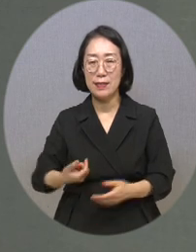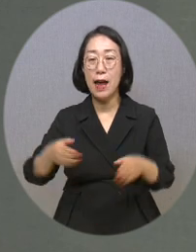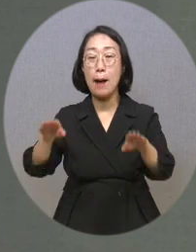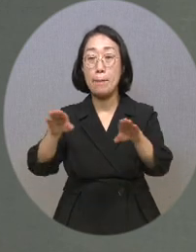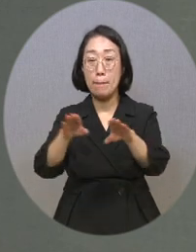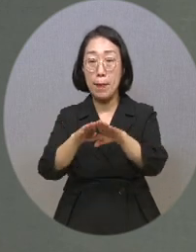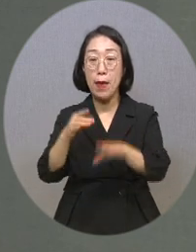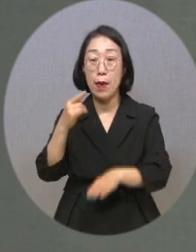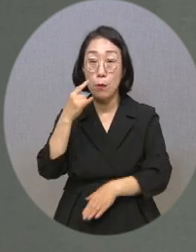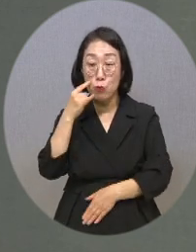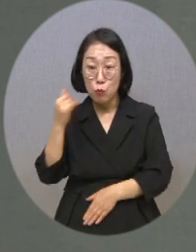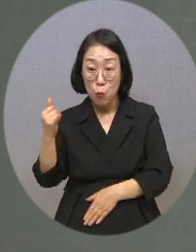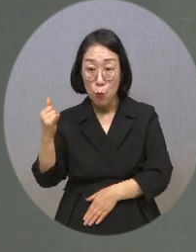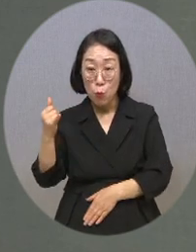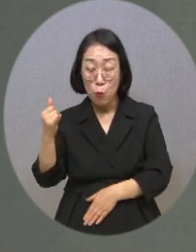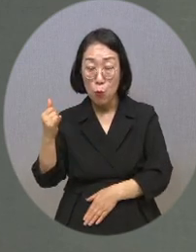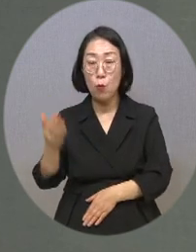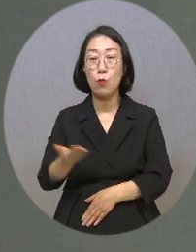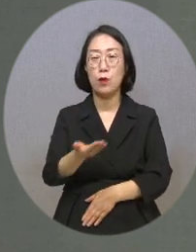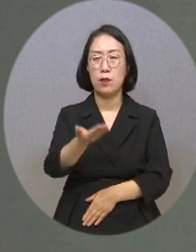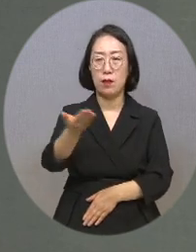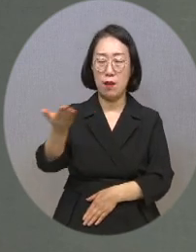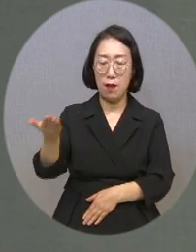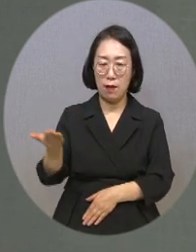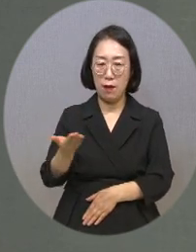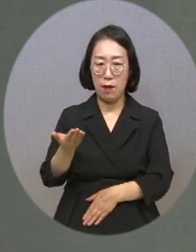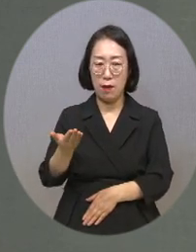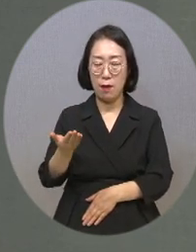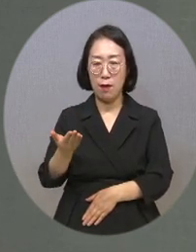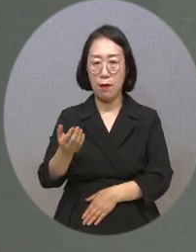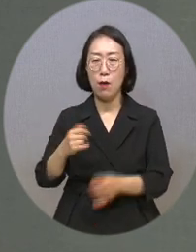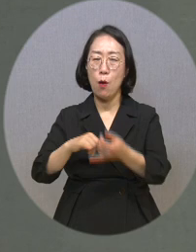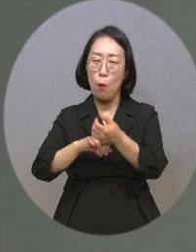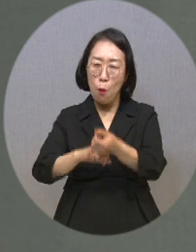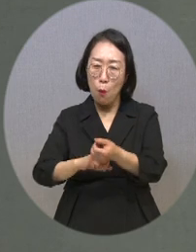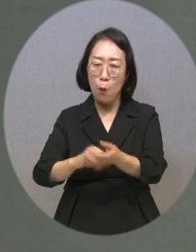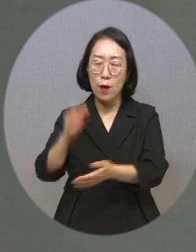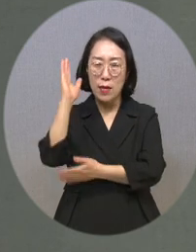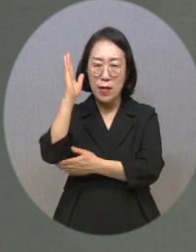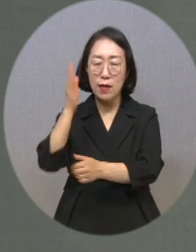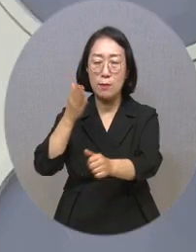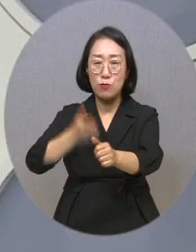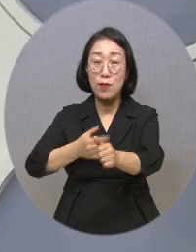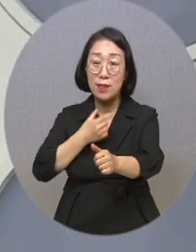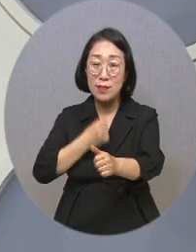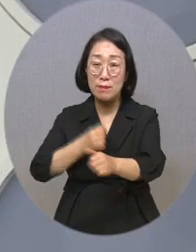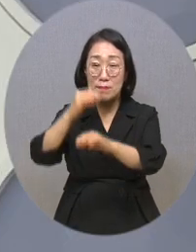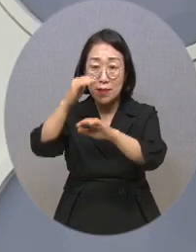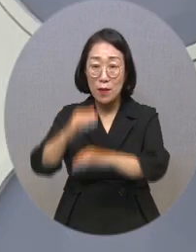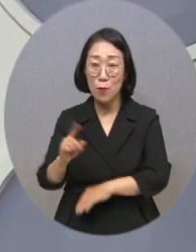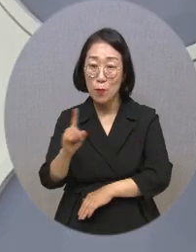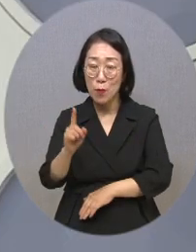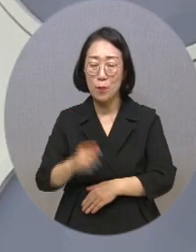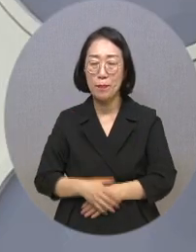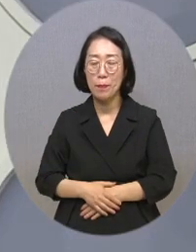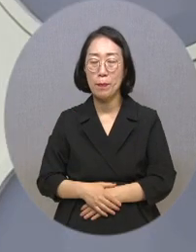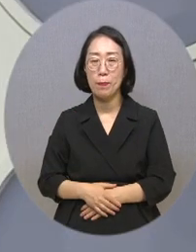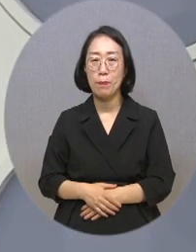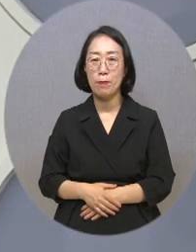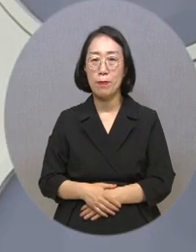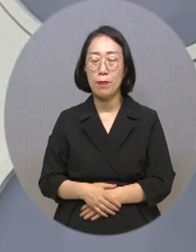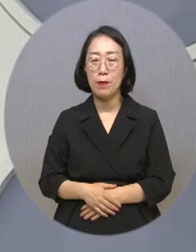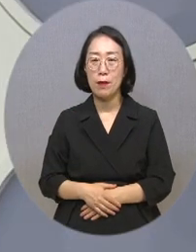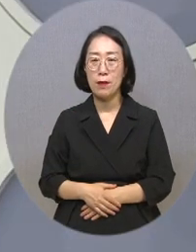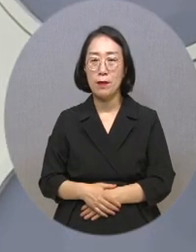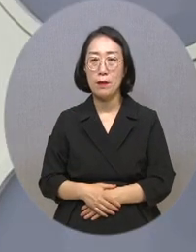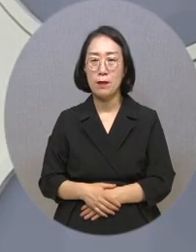자폐인 부모님들에게 꼭 당부하고 싶은 말씀 있으면 한번. 그 자폐성